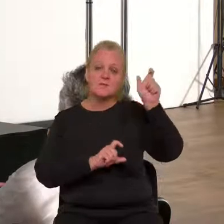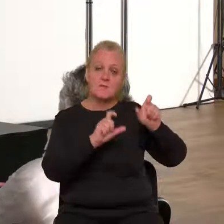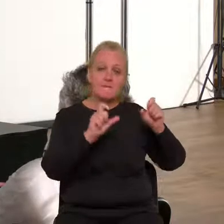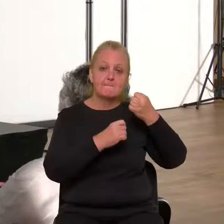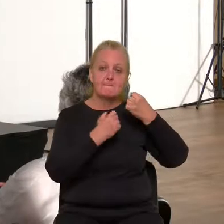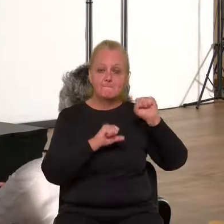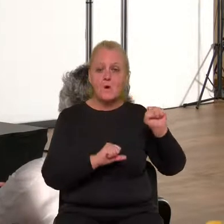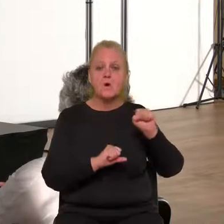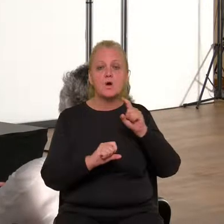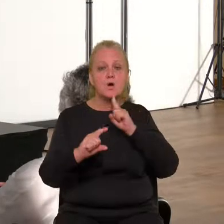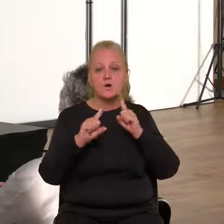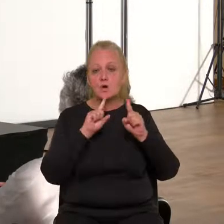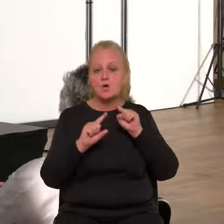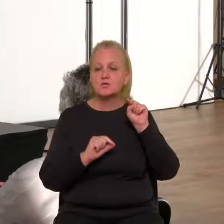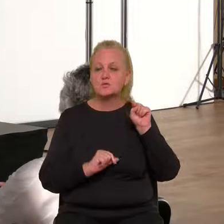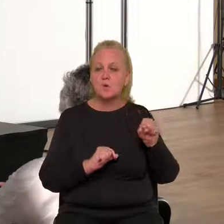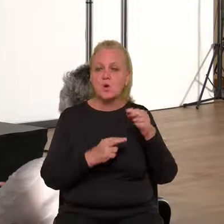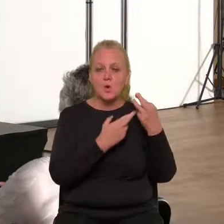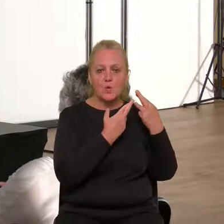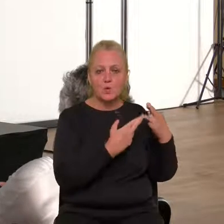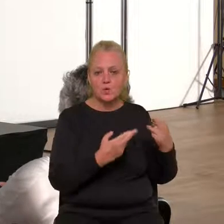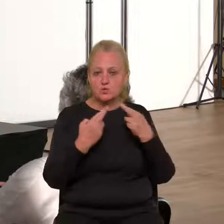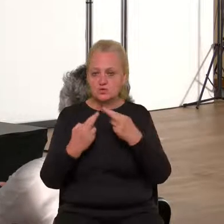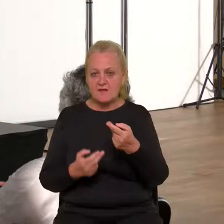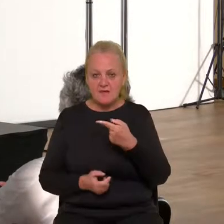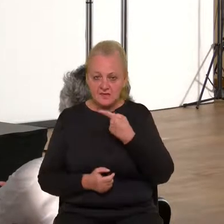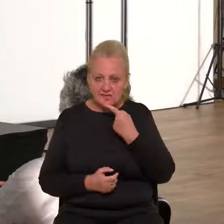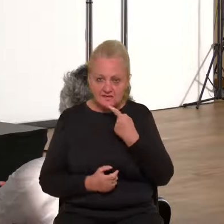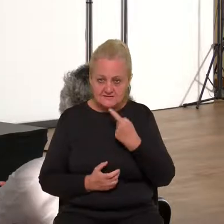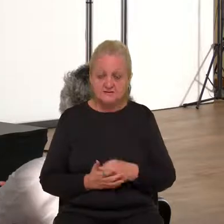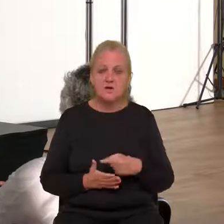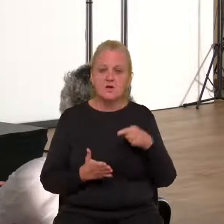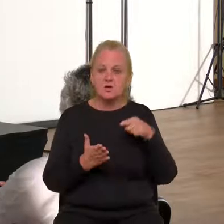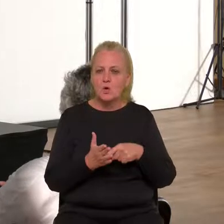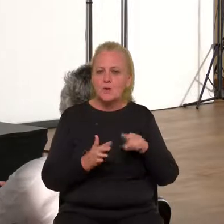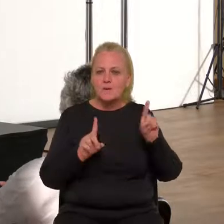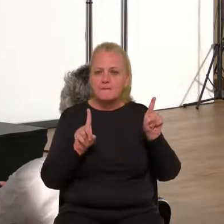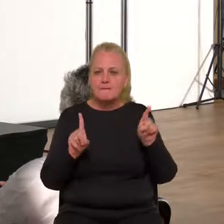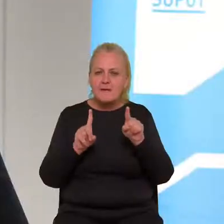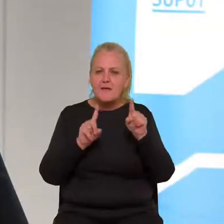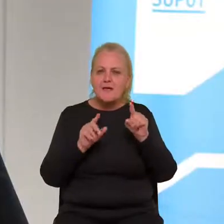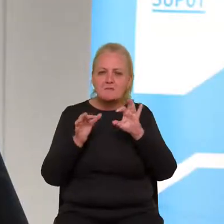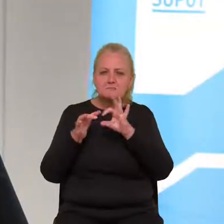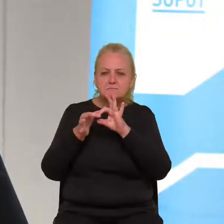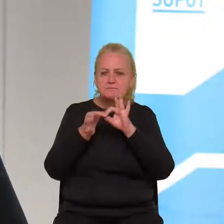dwóch, jak rozumiem, różnych językach. I ta melodyka